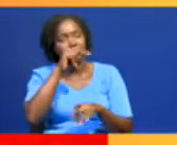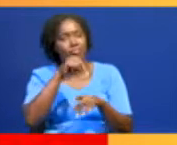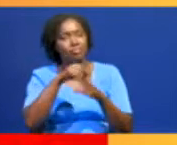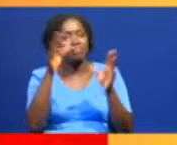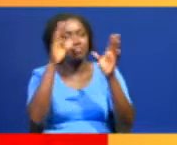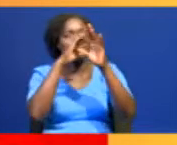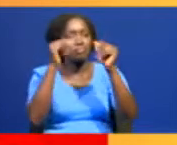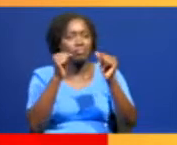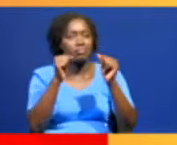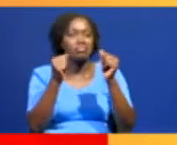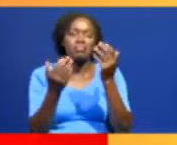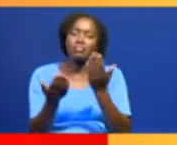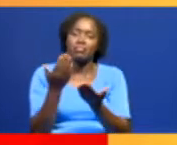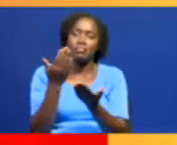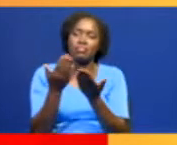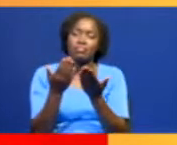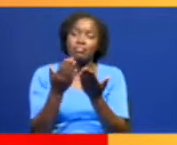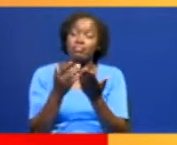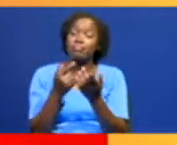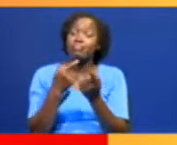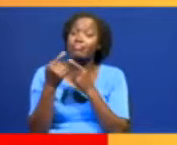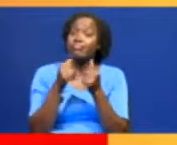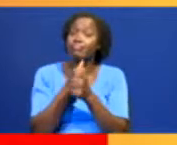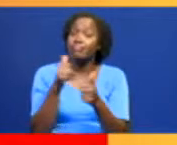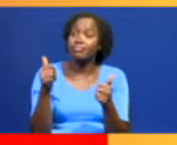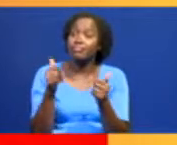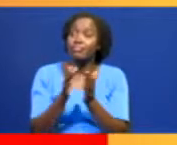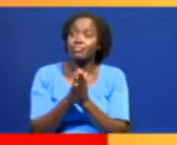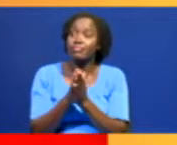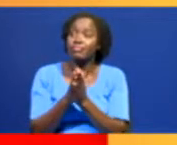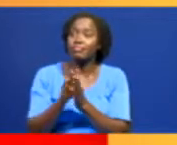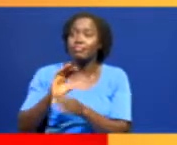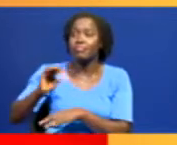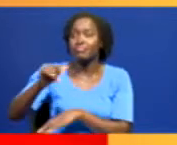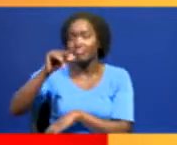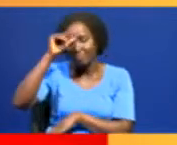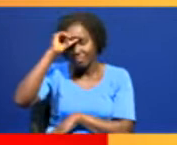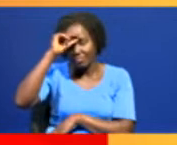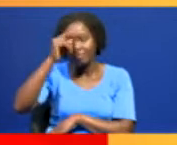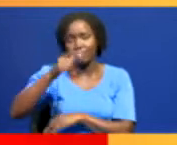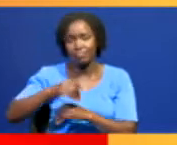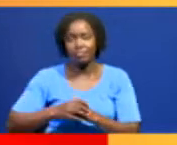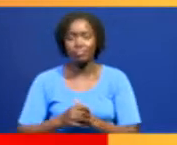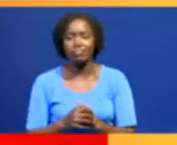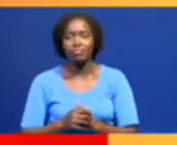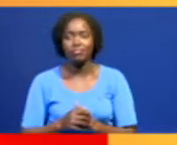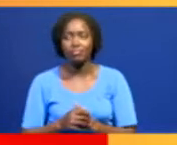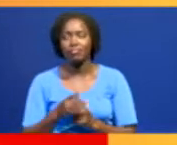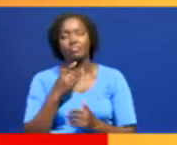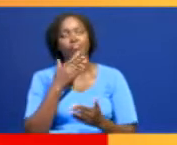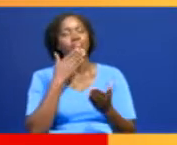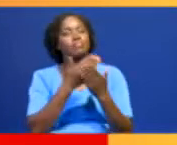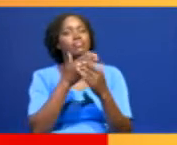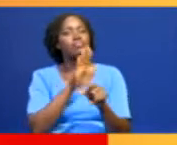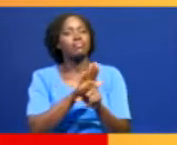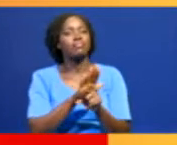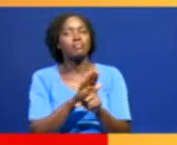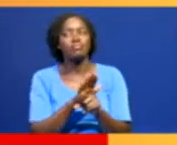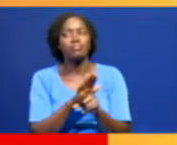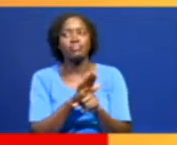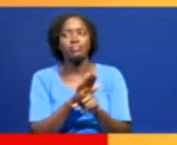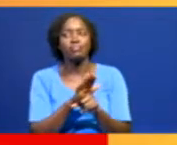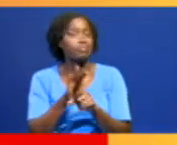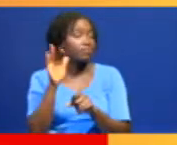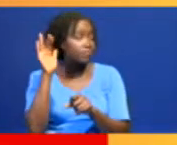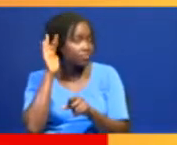executive, na pia naweza kuongelea vizuri pia mambo ya serikali za gatuzi ya county government. Kwa hivyo asante sana msikizaji